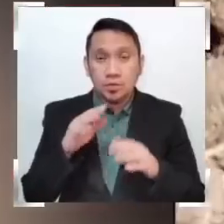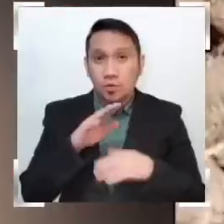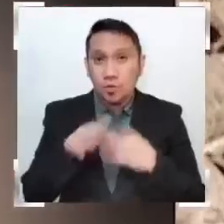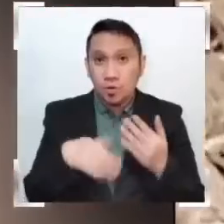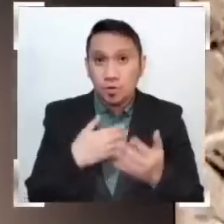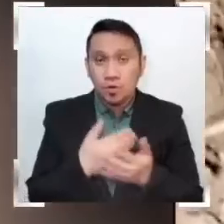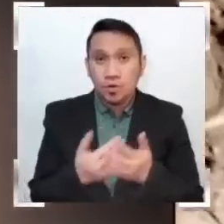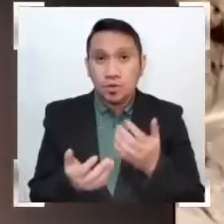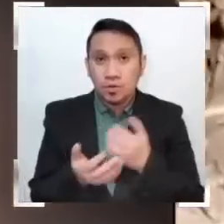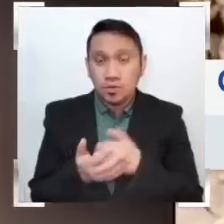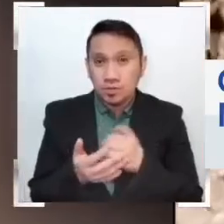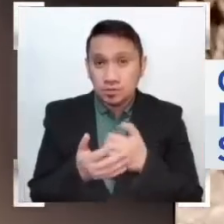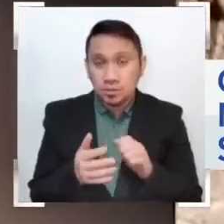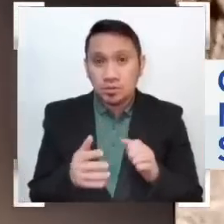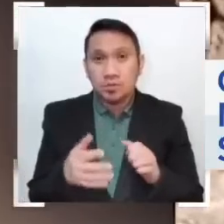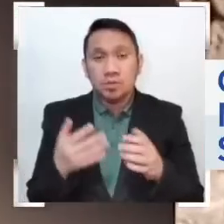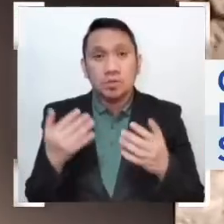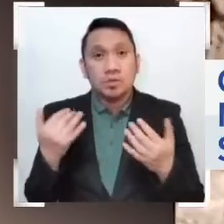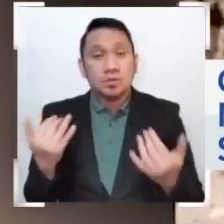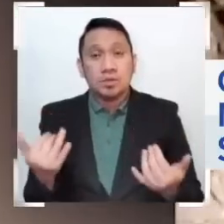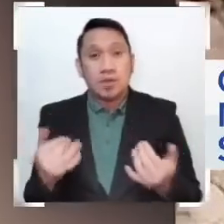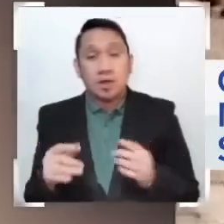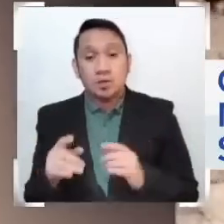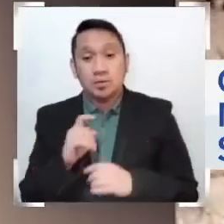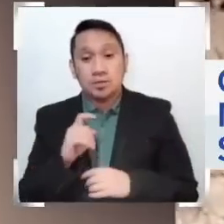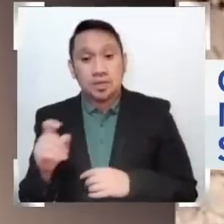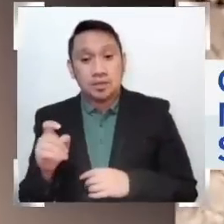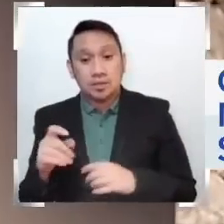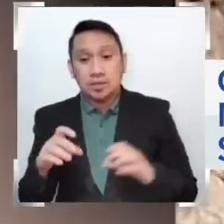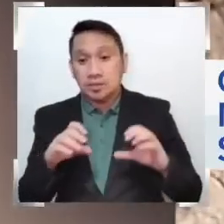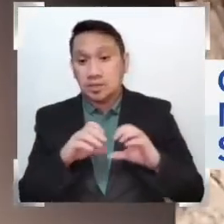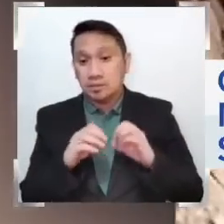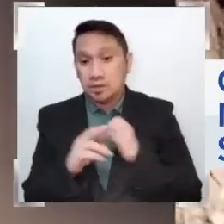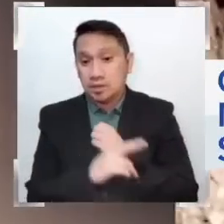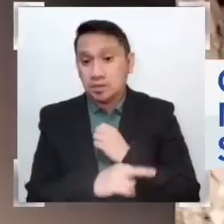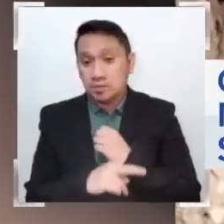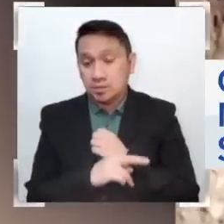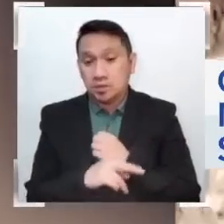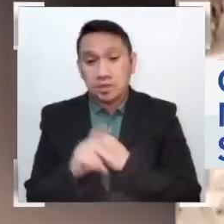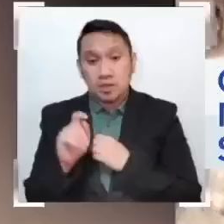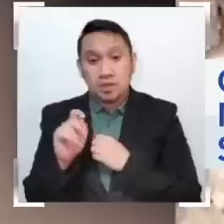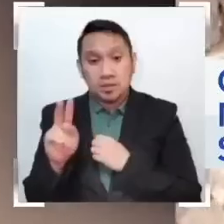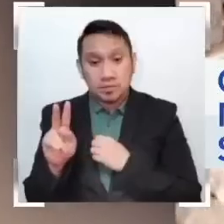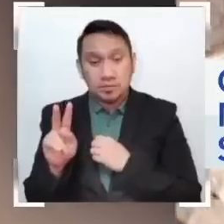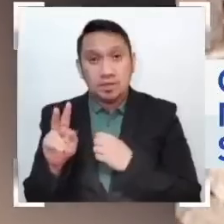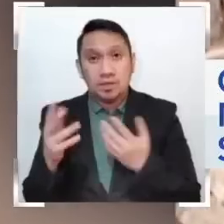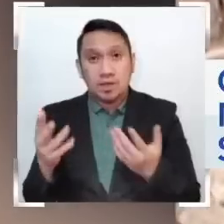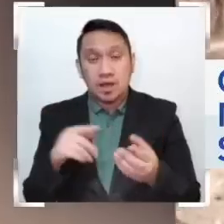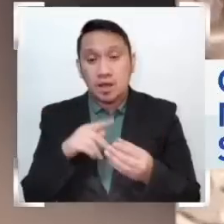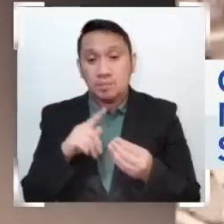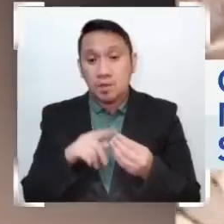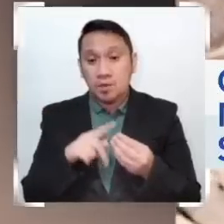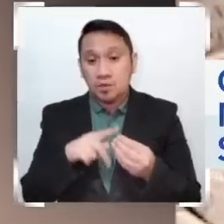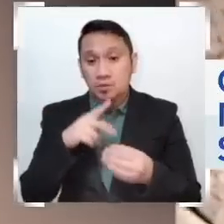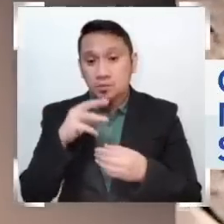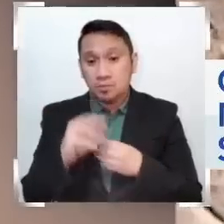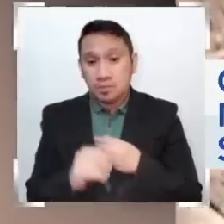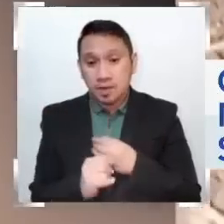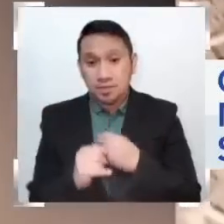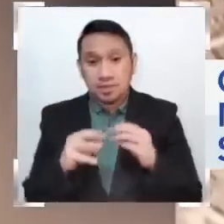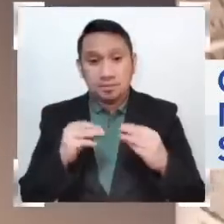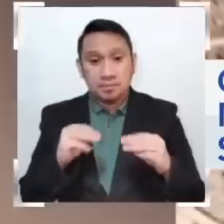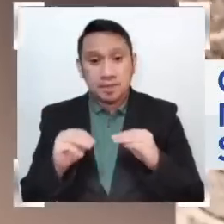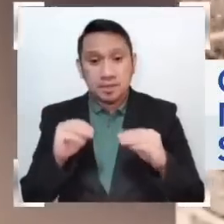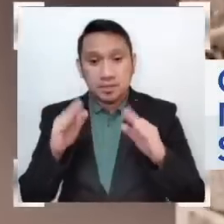gastos. Hindi pa sumasagot sa text at tawag sa GMA Regional TV Balitang Southern Tagalog, ang project manager at safety officer ng